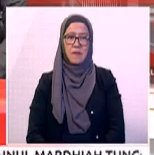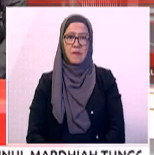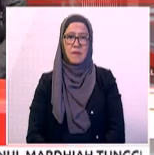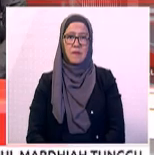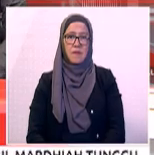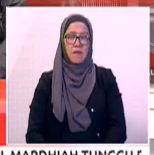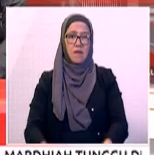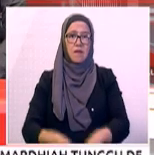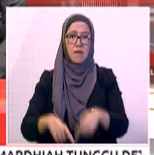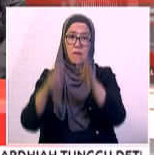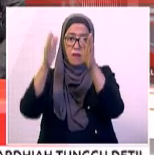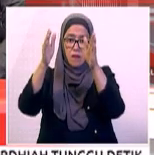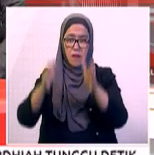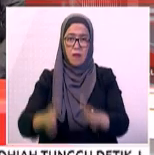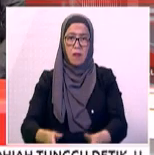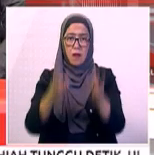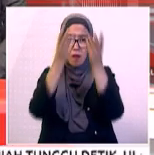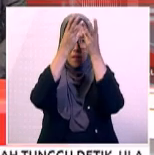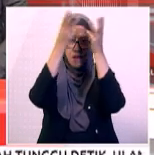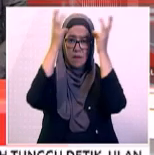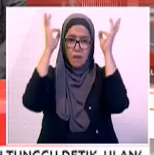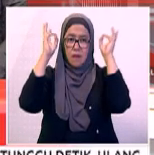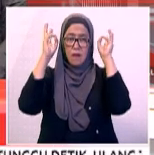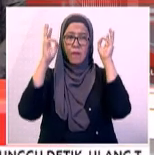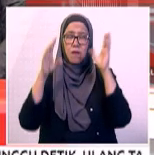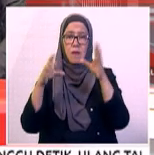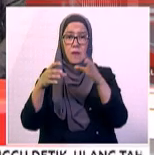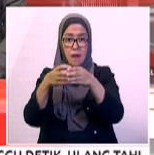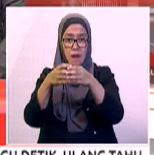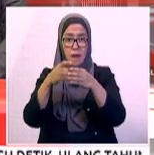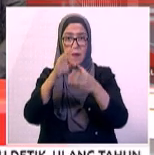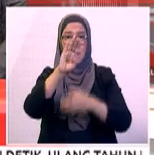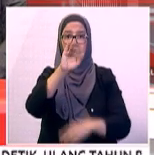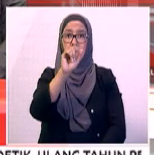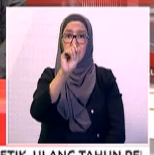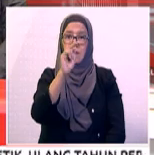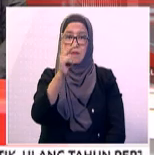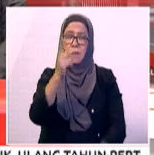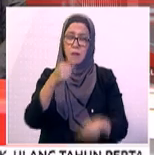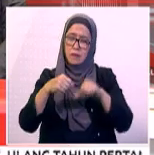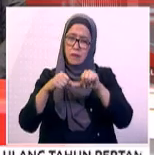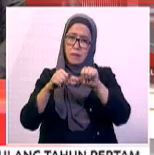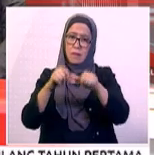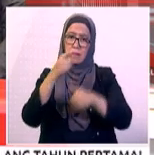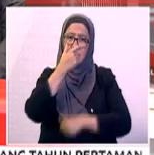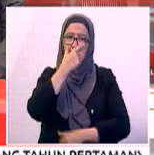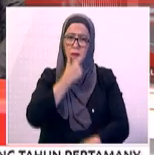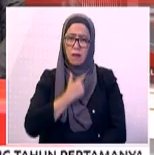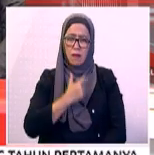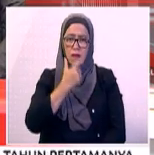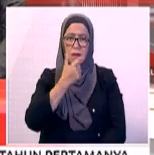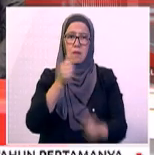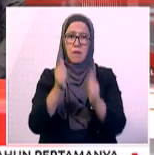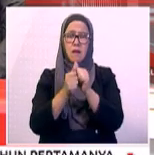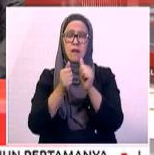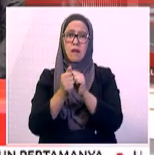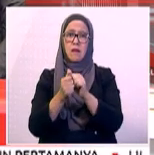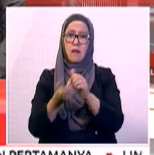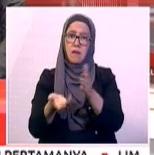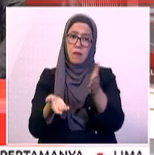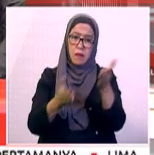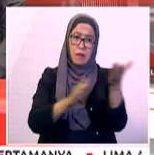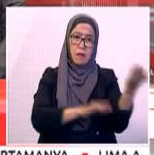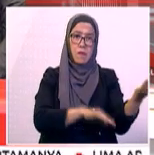Penduduk orang asli suku kaum Batik Kampung Kuala Koh Gua Musang Kelantan masih bersedih dengan kehilangan ahli keluarga akibat